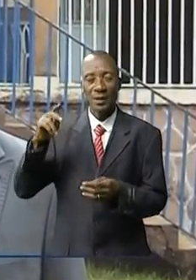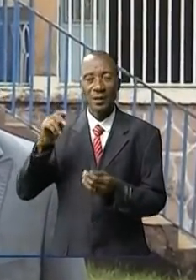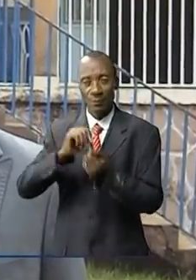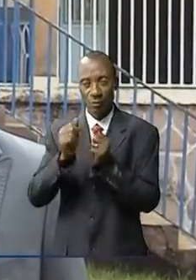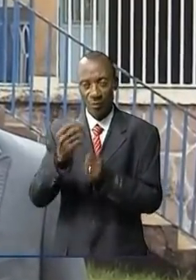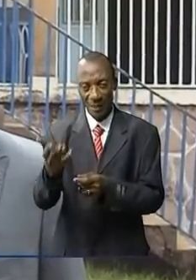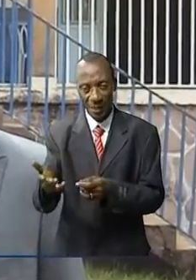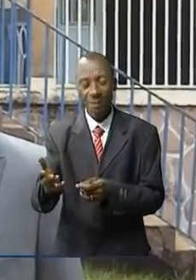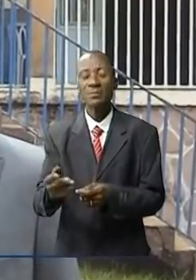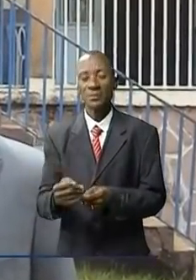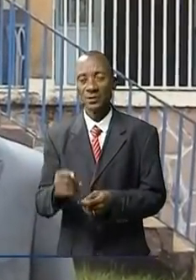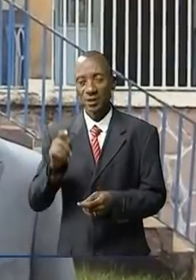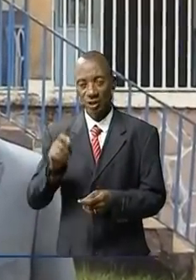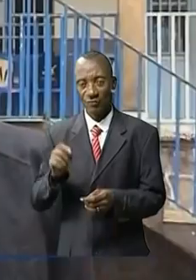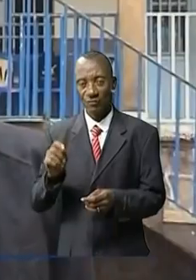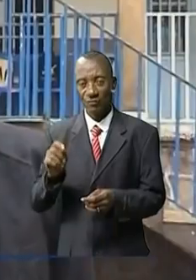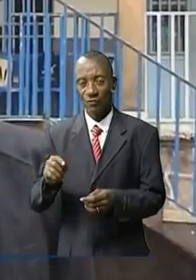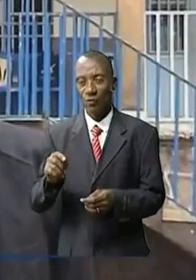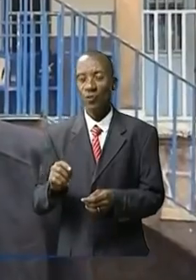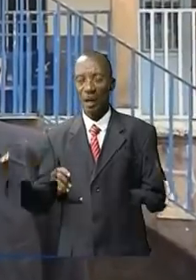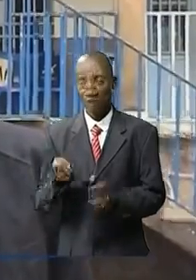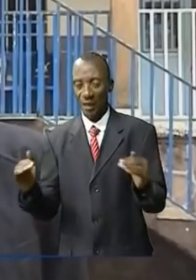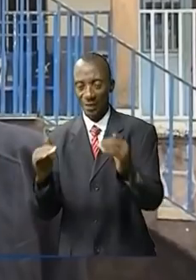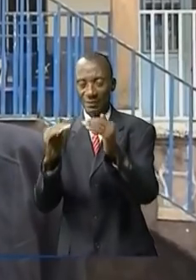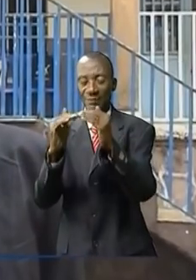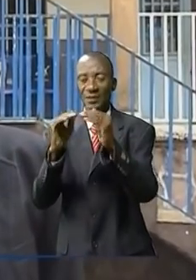niveau du quotient intellectuel.